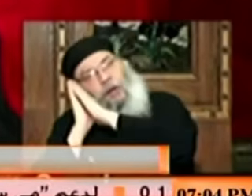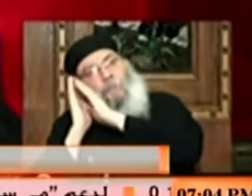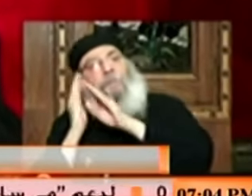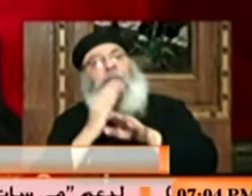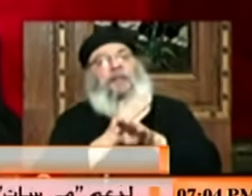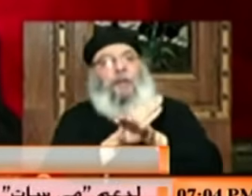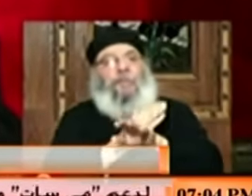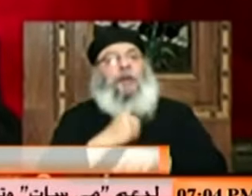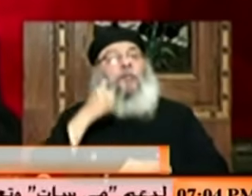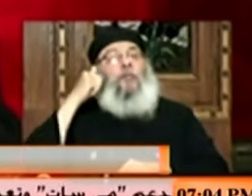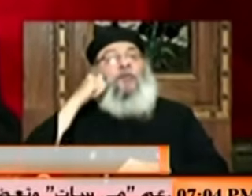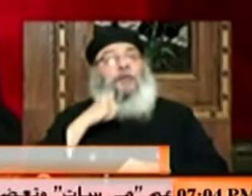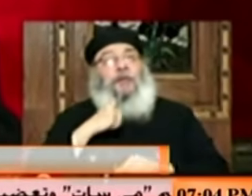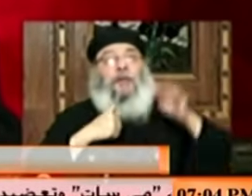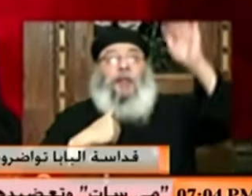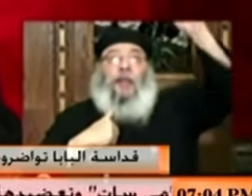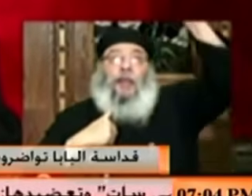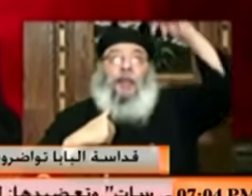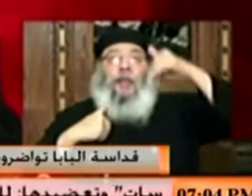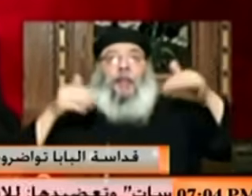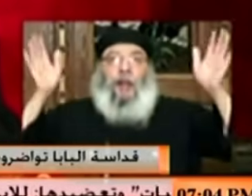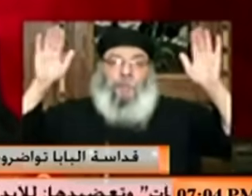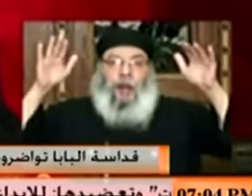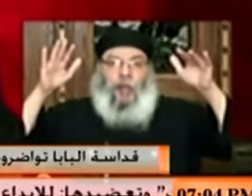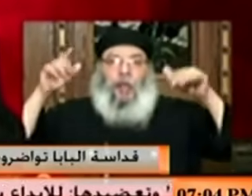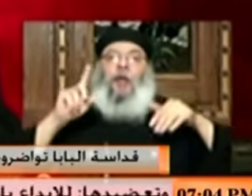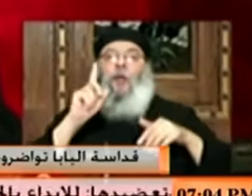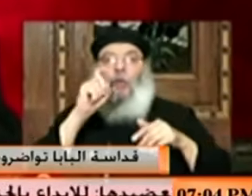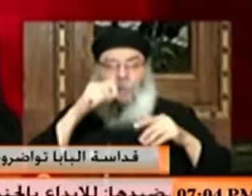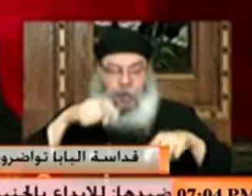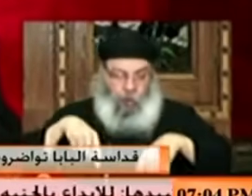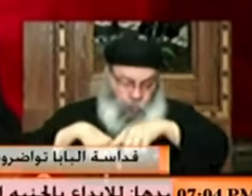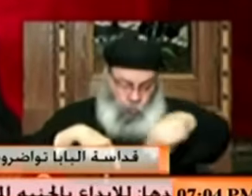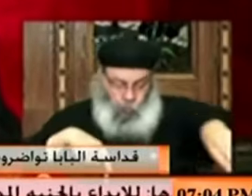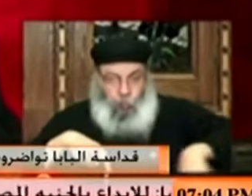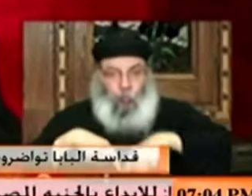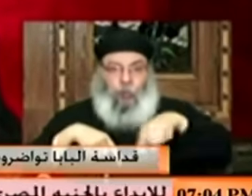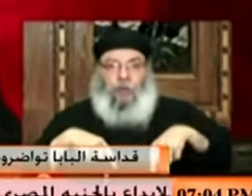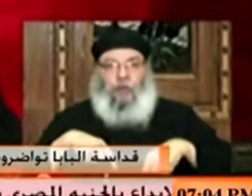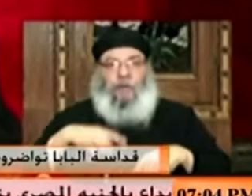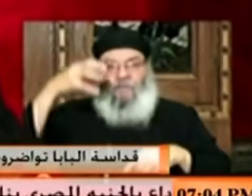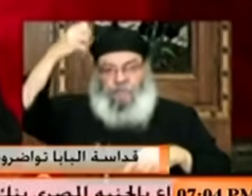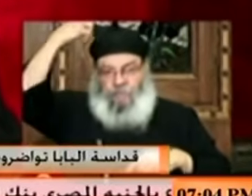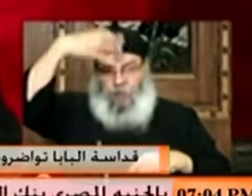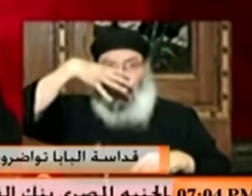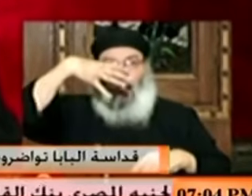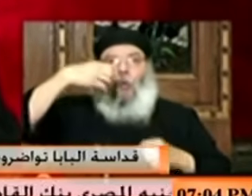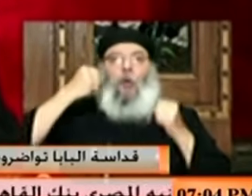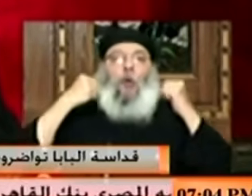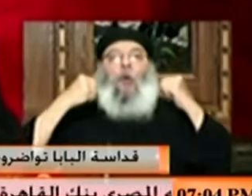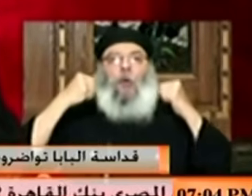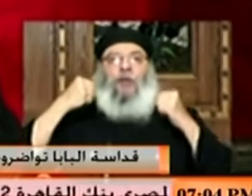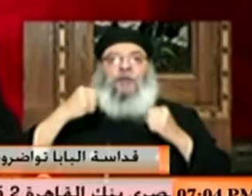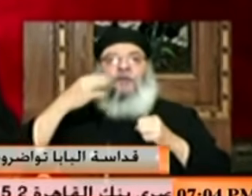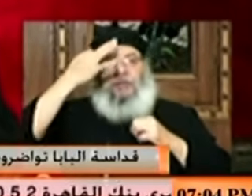المرضى في انتظار ان ملاك يجي ويحرك الميه فتنال قوه شفاء